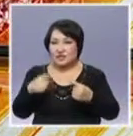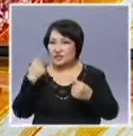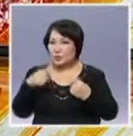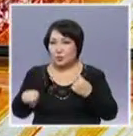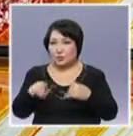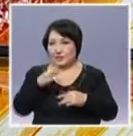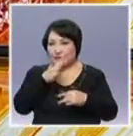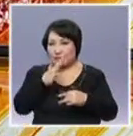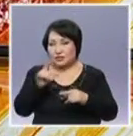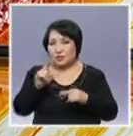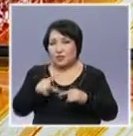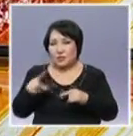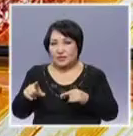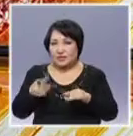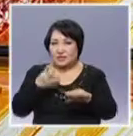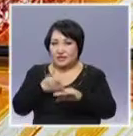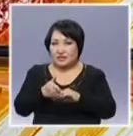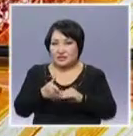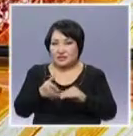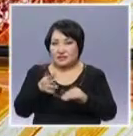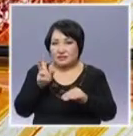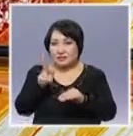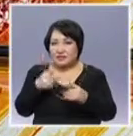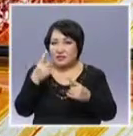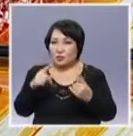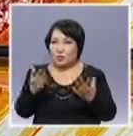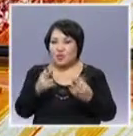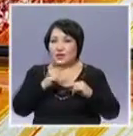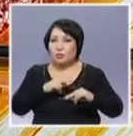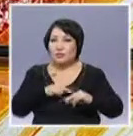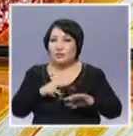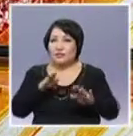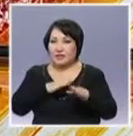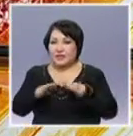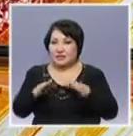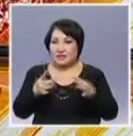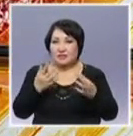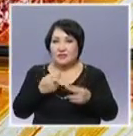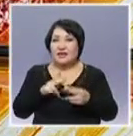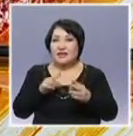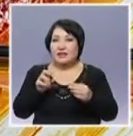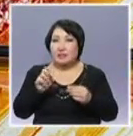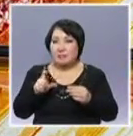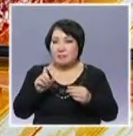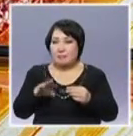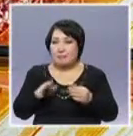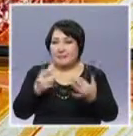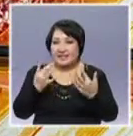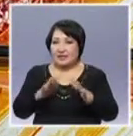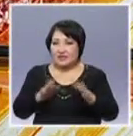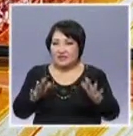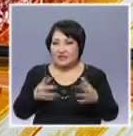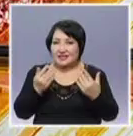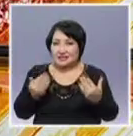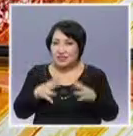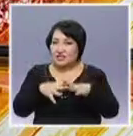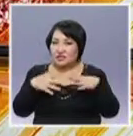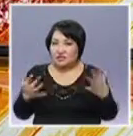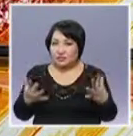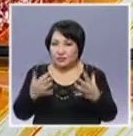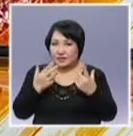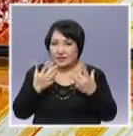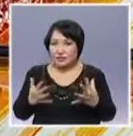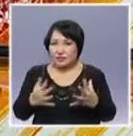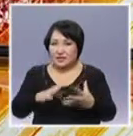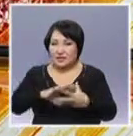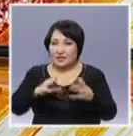пошли, какую-то работу выполняли, при этом не требовали. Сейчас большинство, да, требует в первую очередь заключения индивидуального